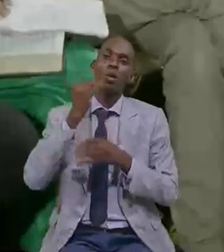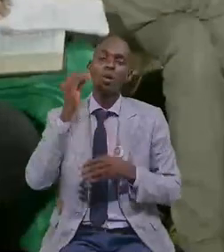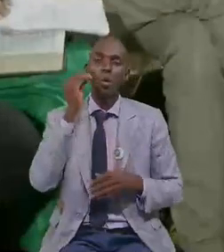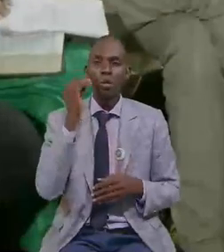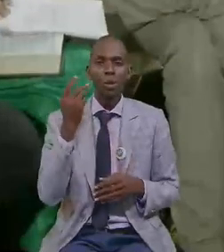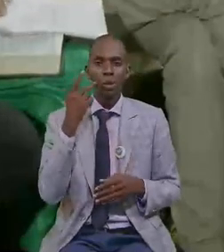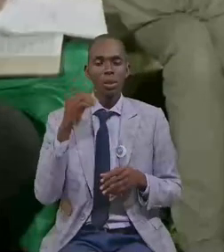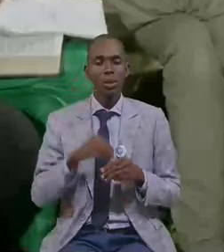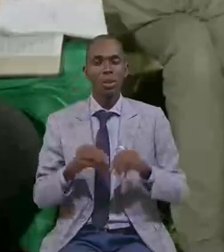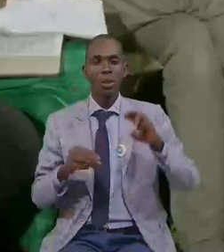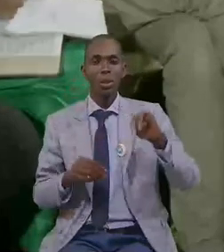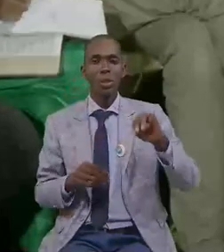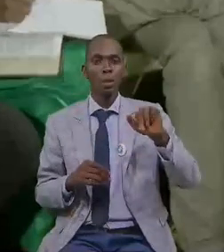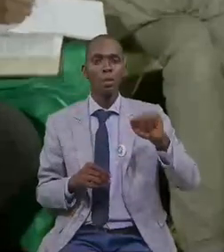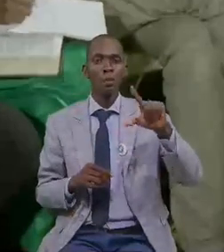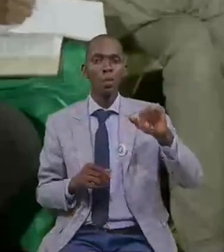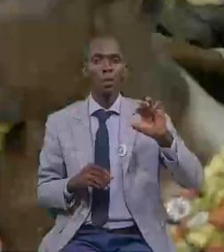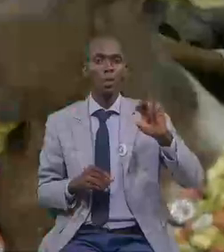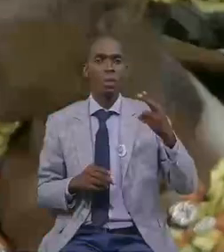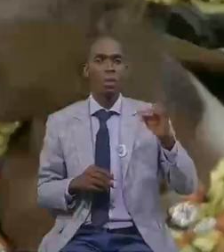Allons à Malachi 3,